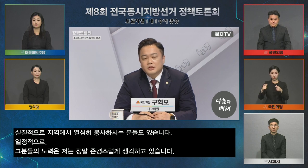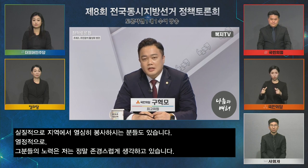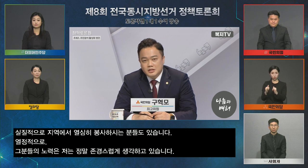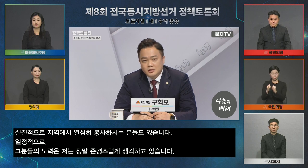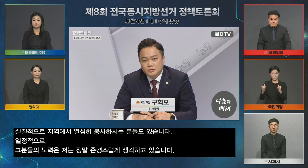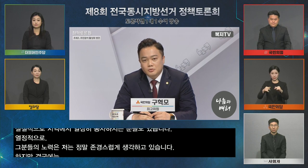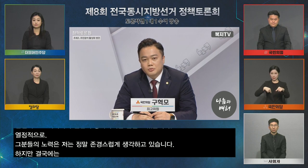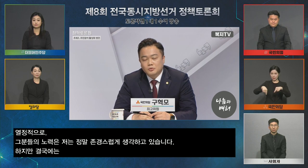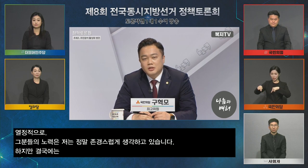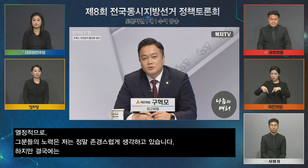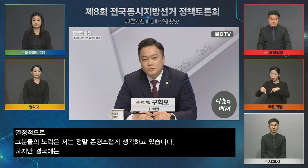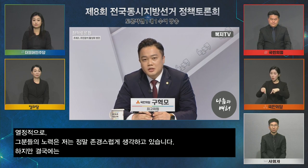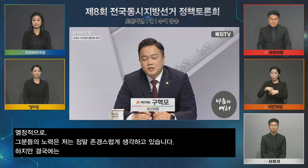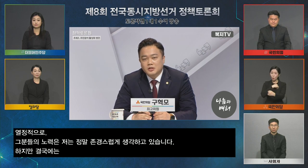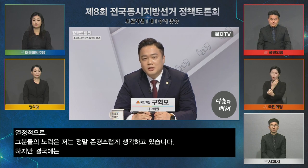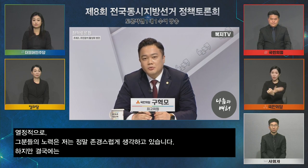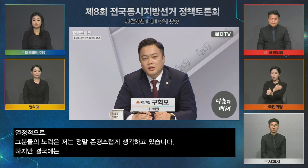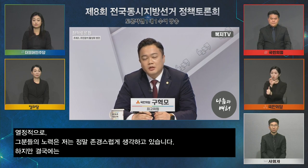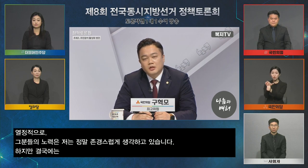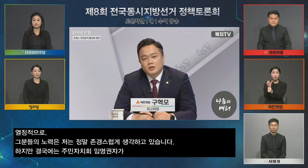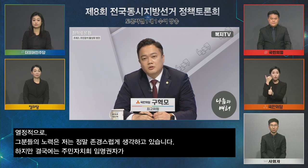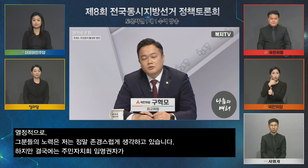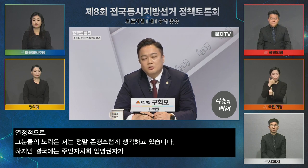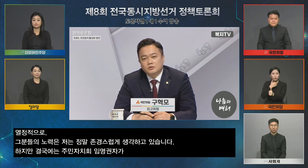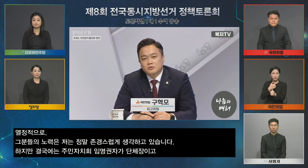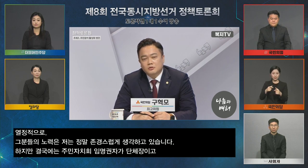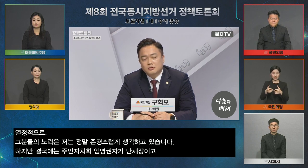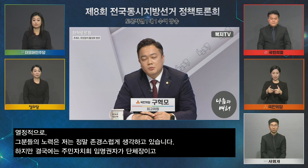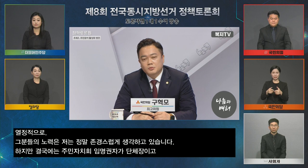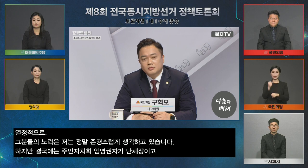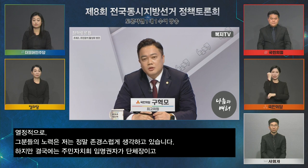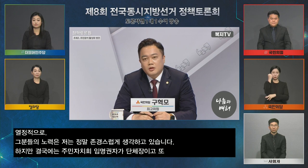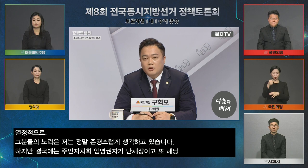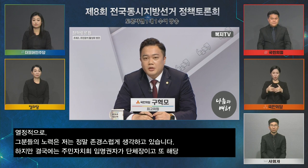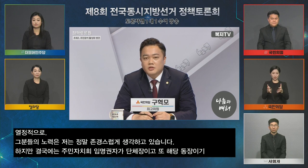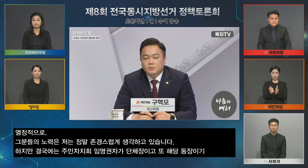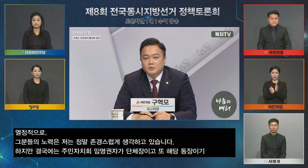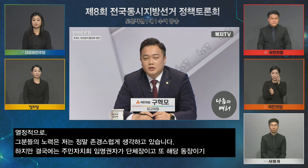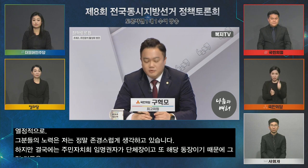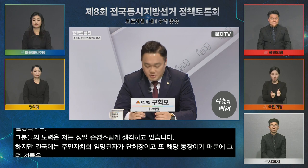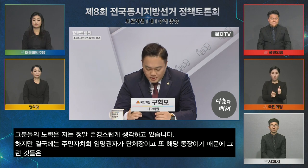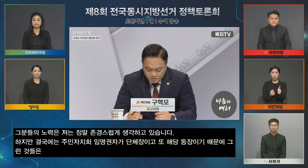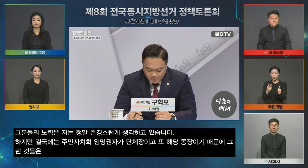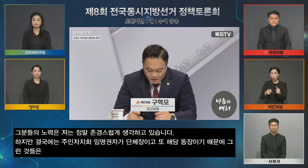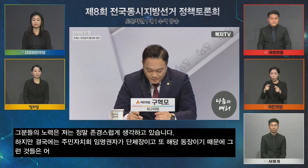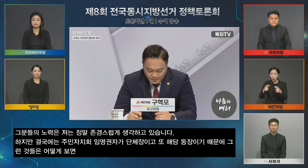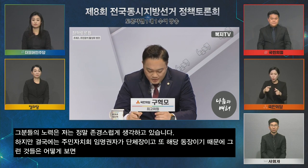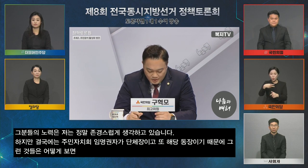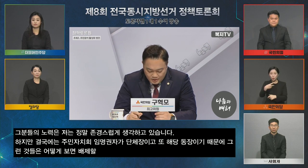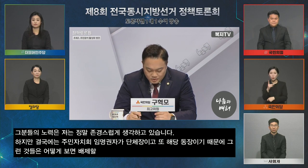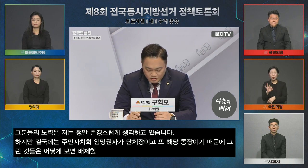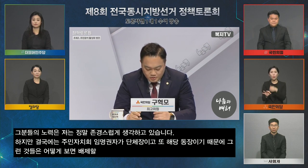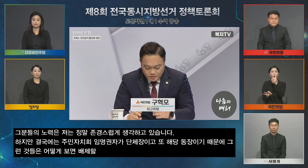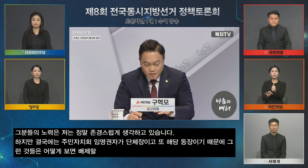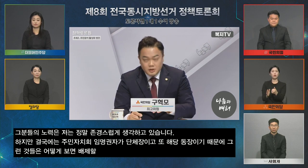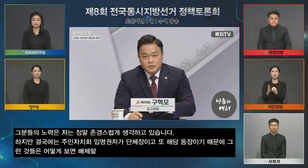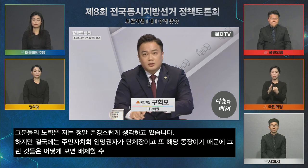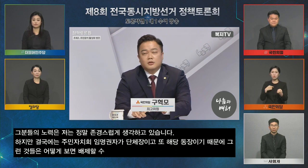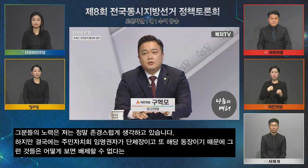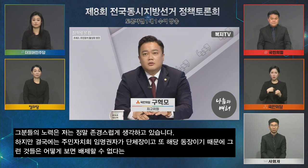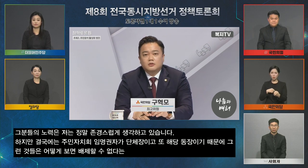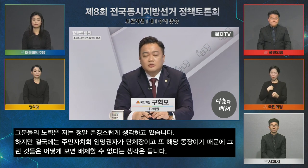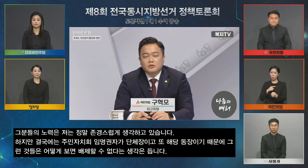임명권자가 단체장이고 또 해당 동장이기 때문에 그런 것들은 어떻게 보면 배제할 없다고 생각이 듭니다. 저는